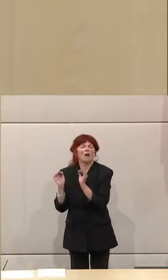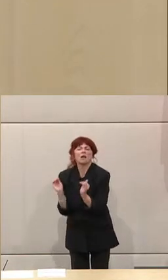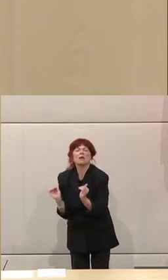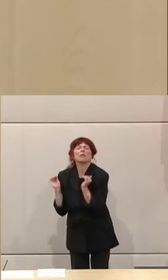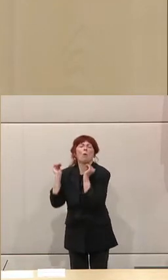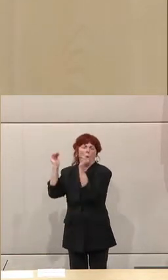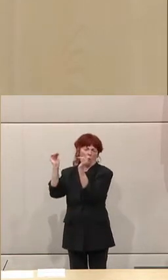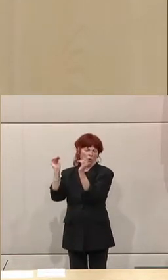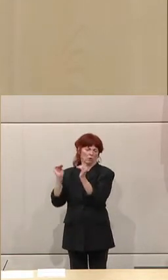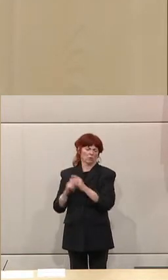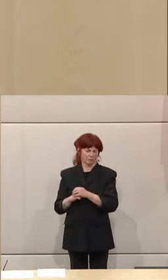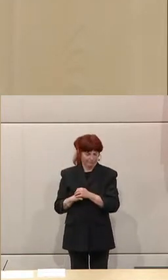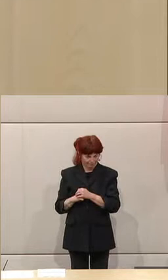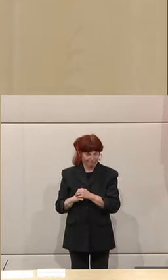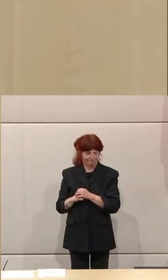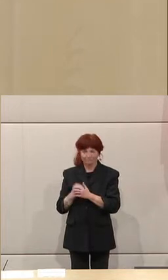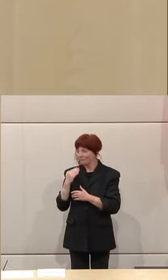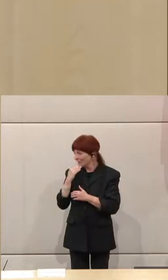Abschließend möchte ich schon noch einiges sagen.